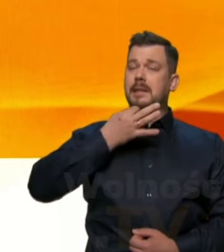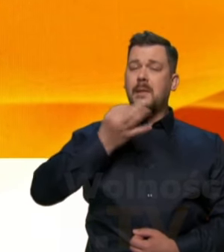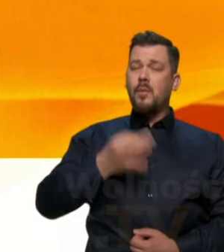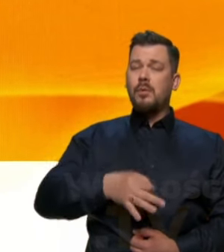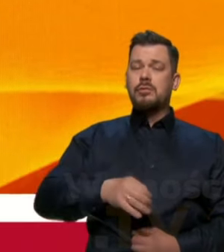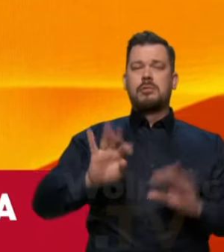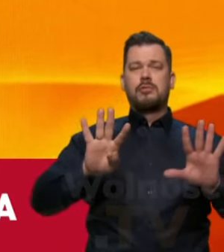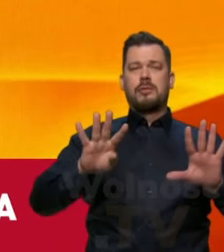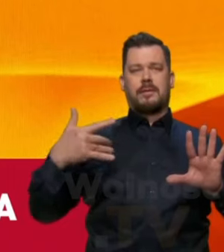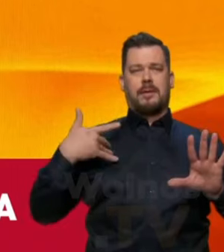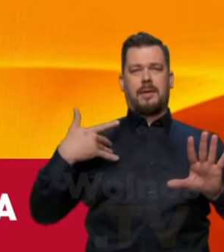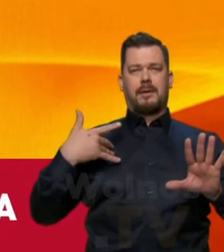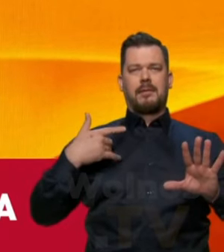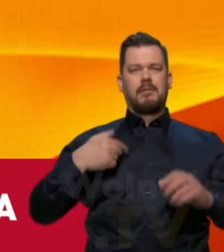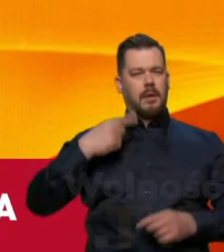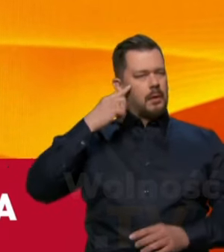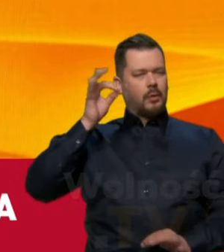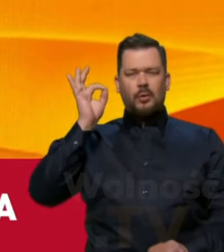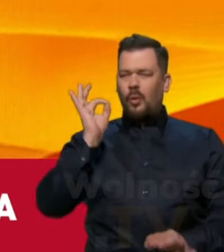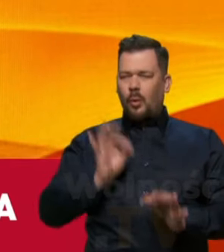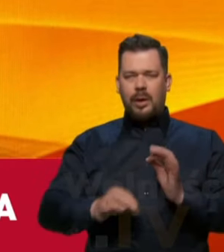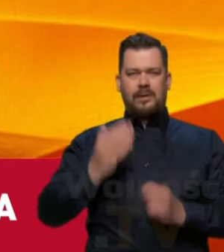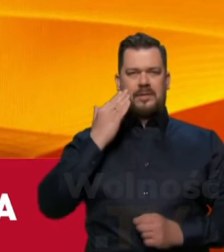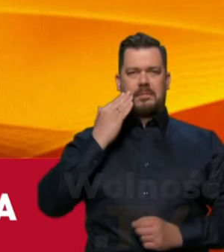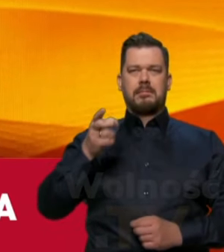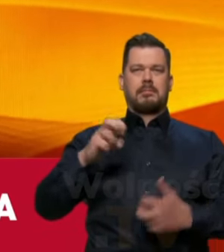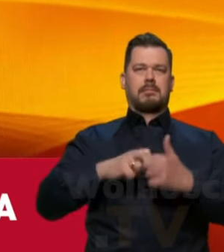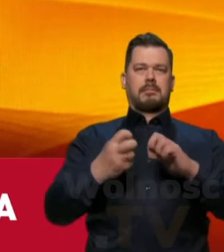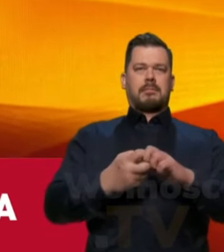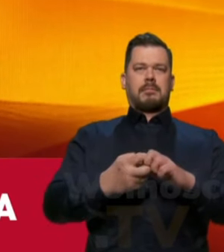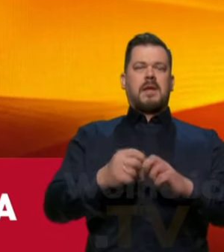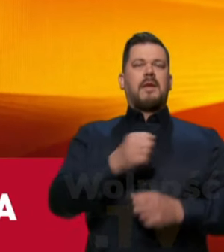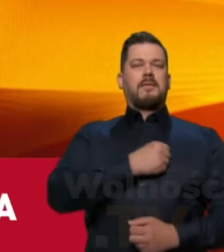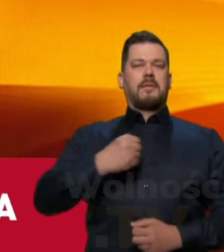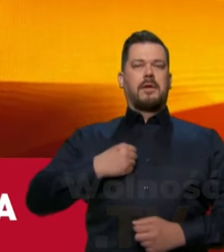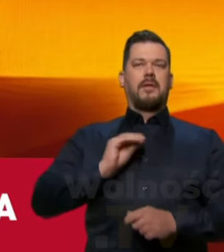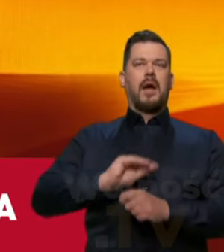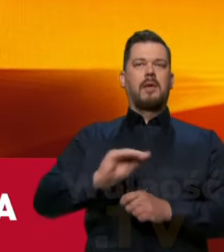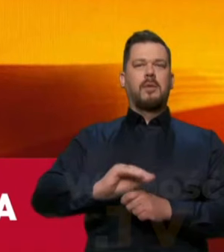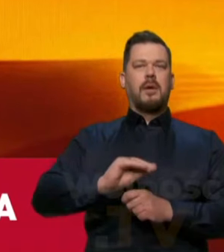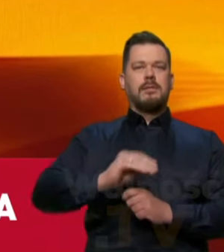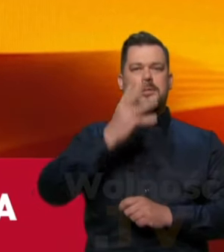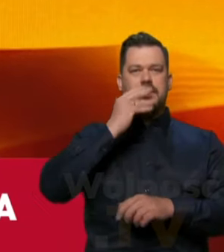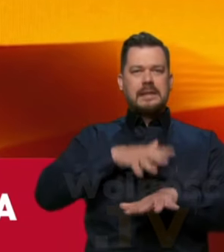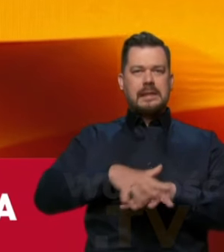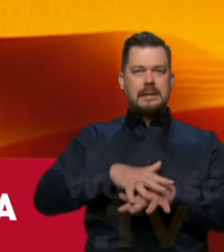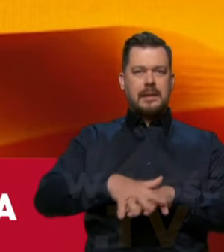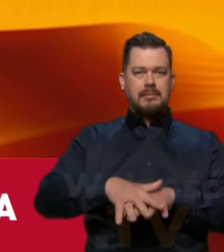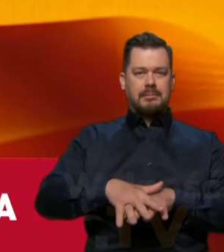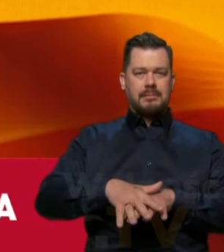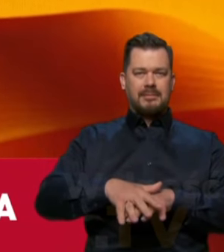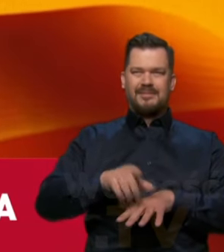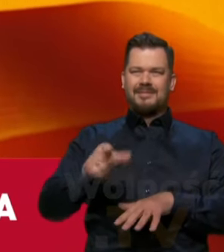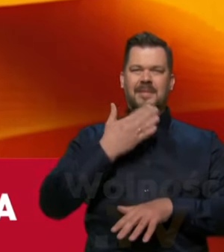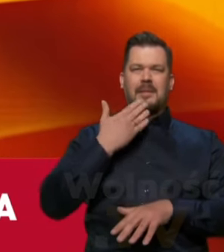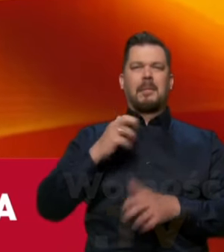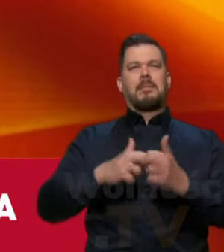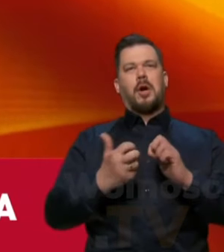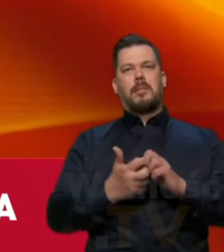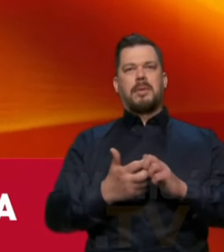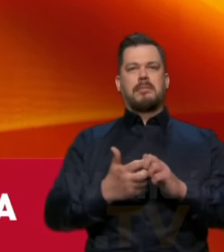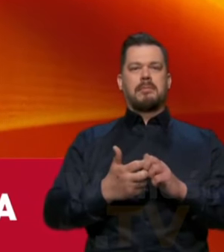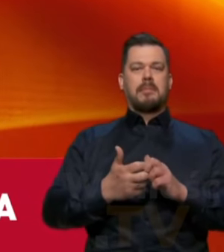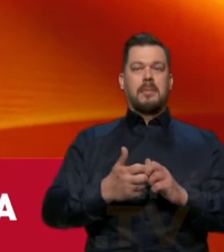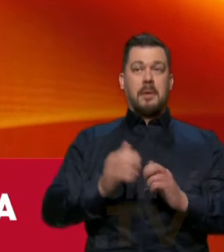9. Doskonale wiem, jakie są niedomagania warszawskiego systemu edukacyjnego. Nam nie grozi problem demograficzny,